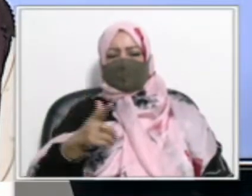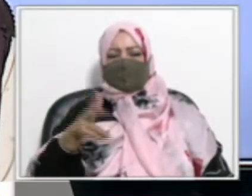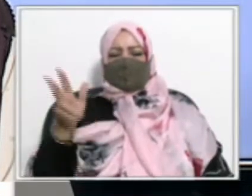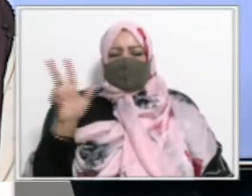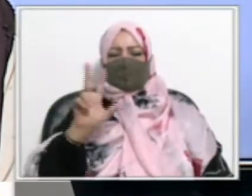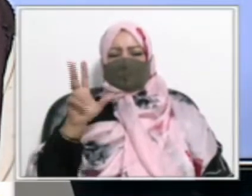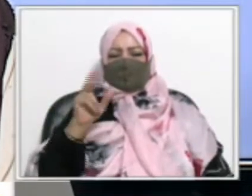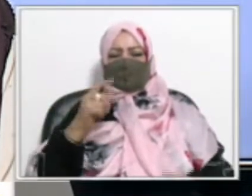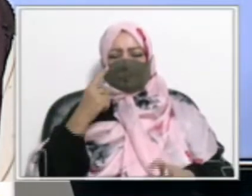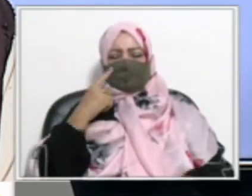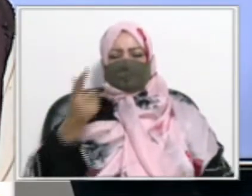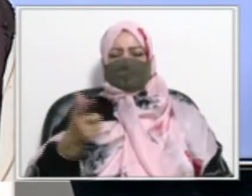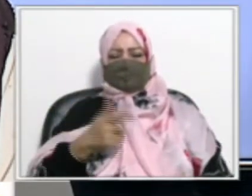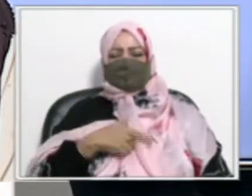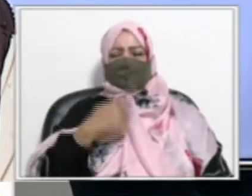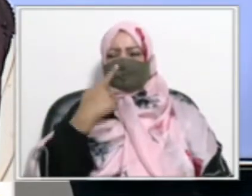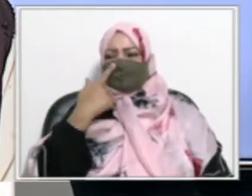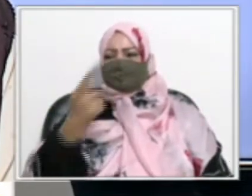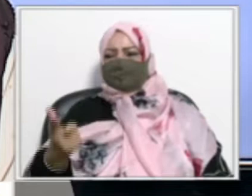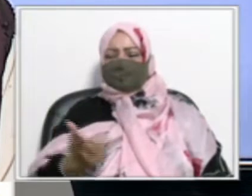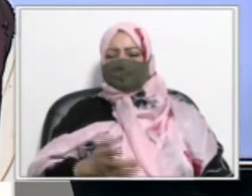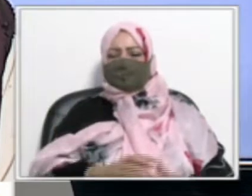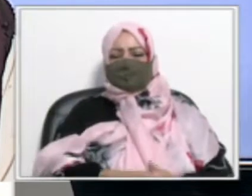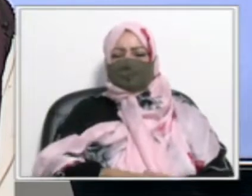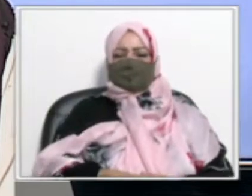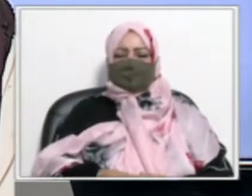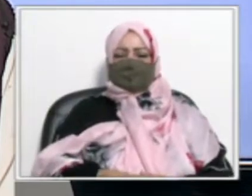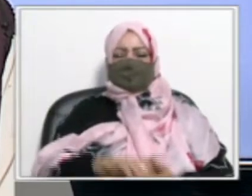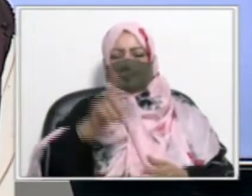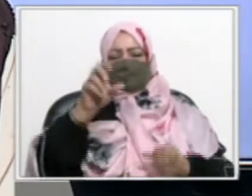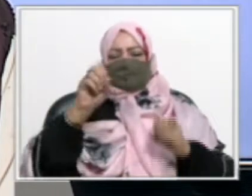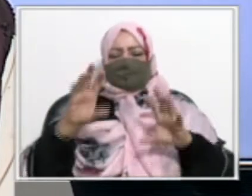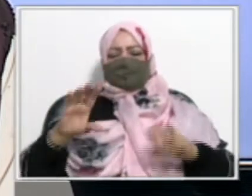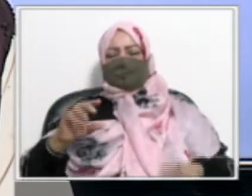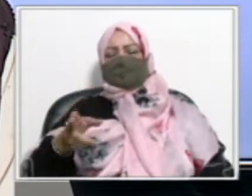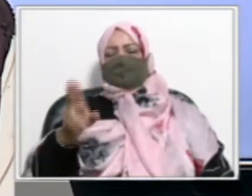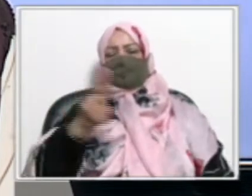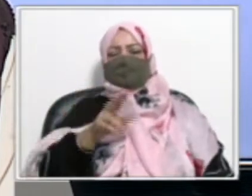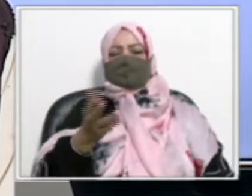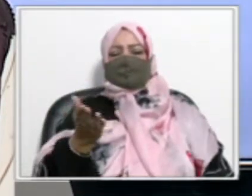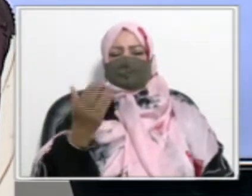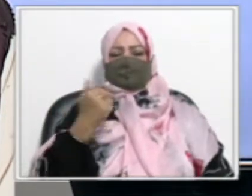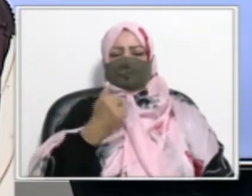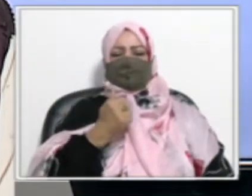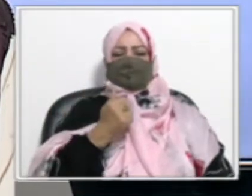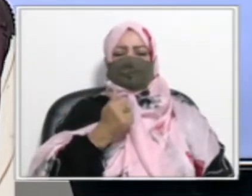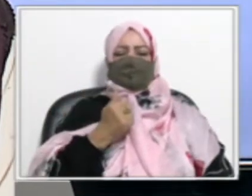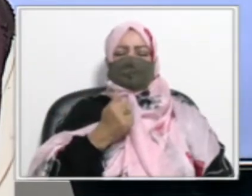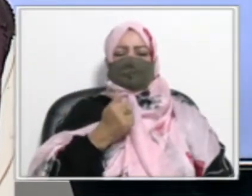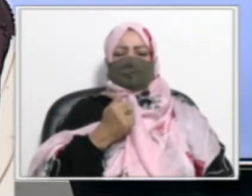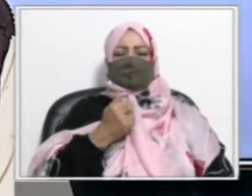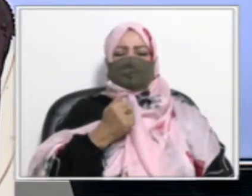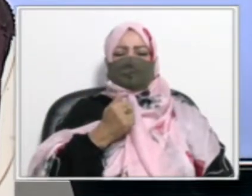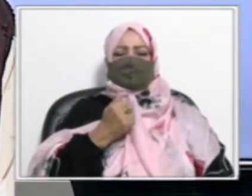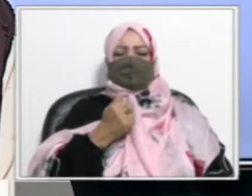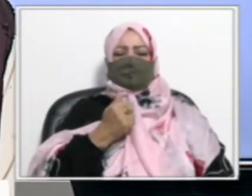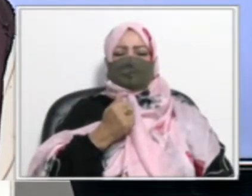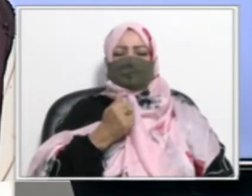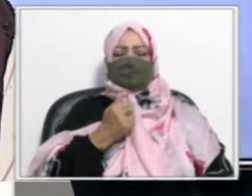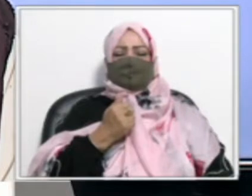عذرا إن قطعتك عذرا، لأنني عهدت منك أكثر من مرة تذكر بعض الأسماء في